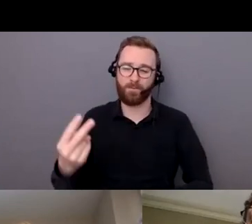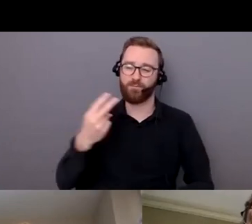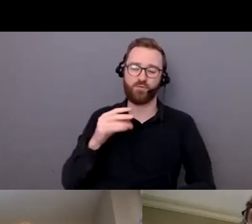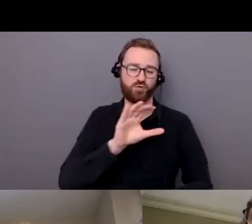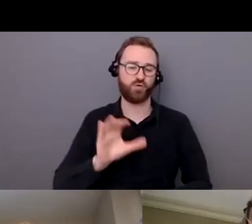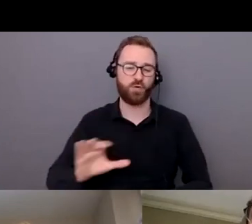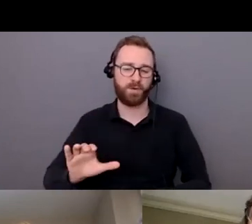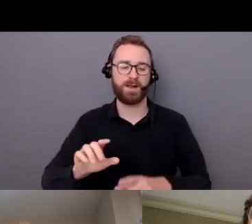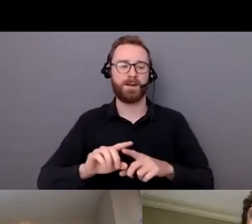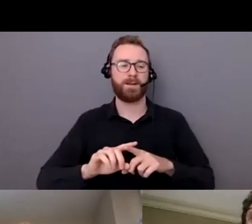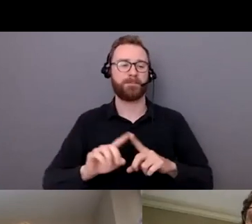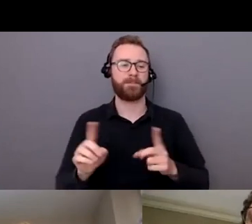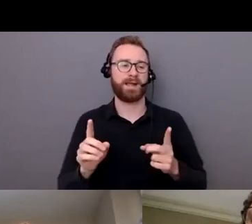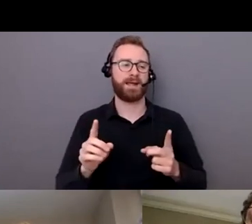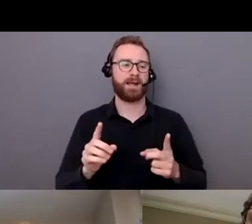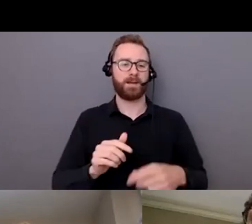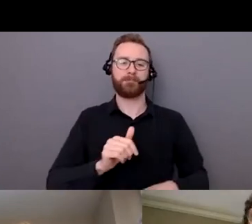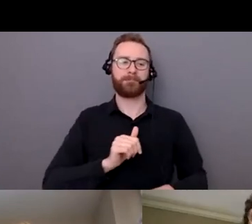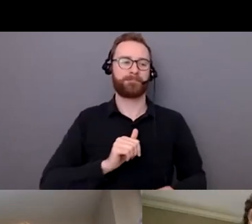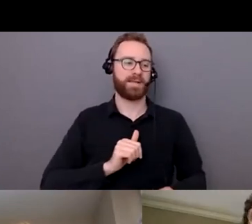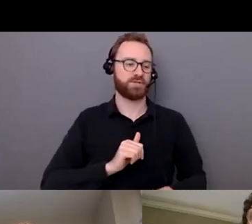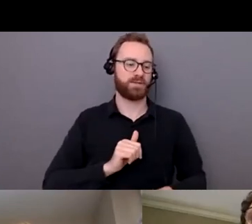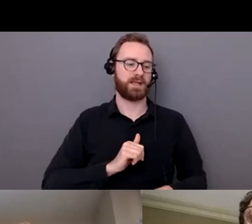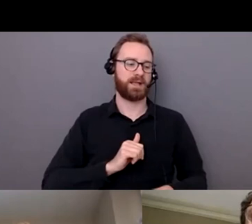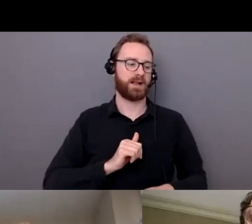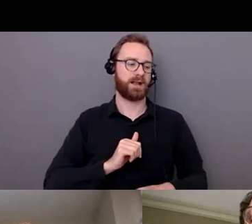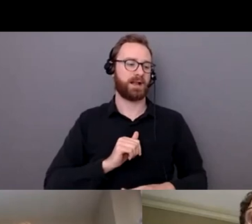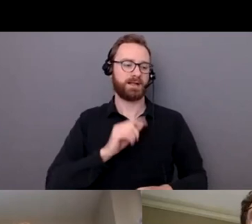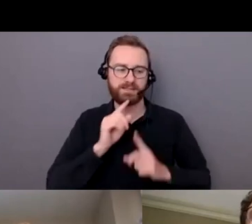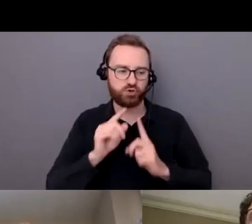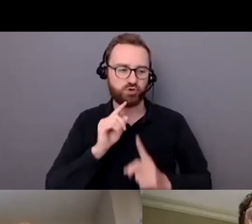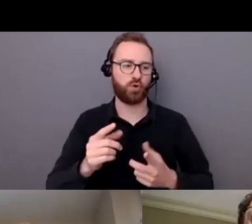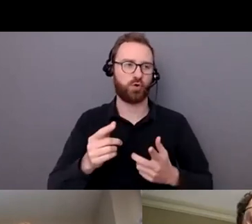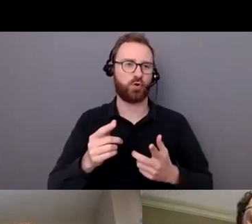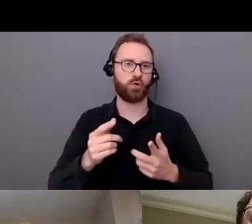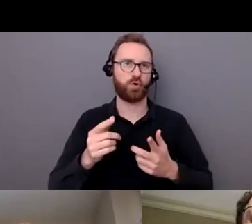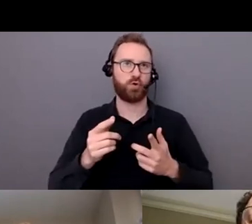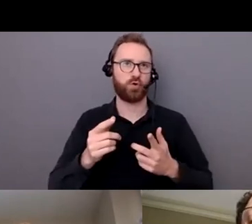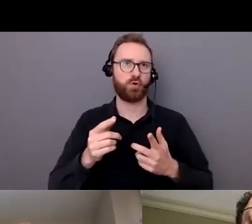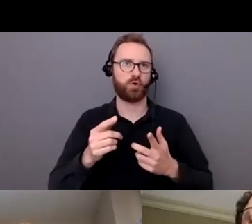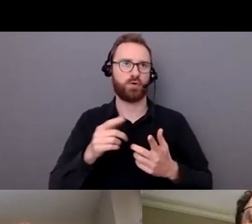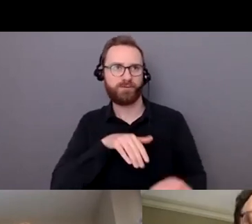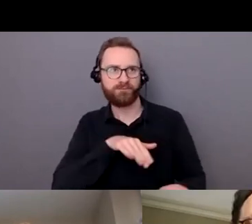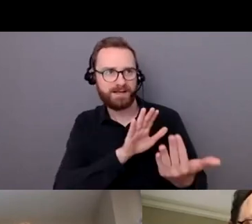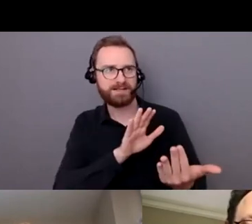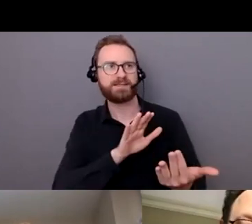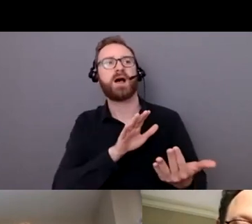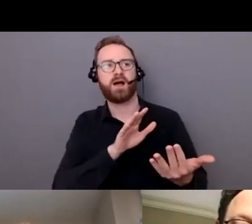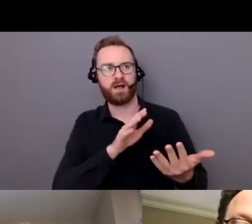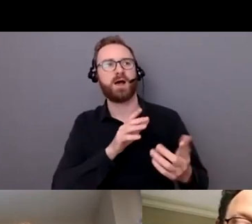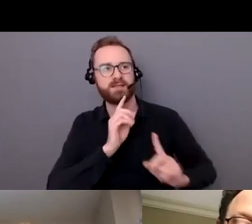échange sur un domaine plus personnel te donne beaucoup plus de découvertes sur l'individu que tu vas éventuellement